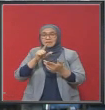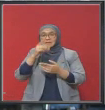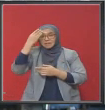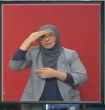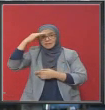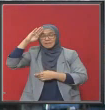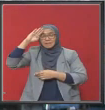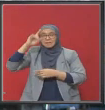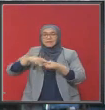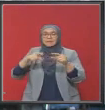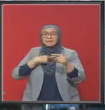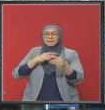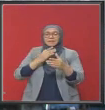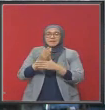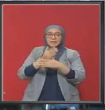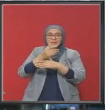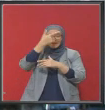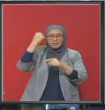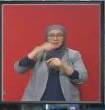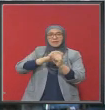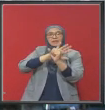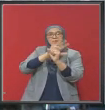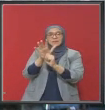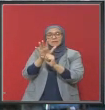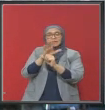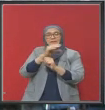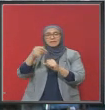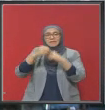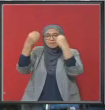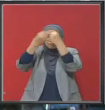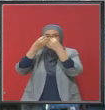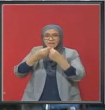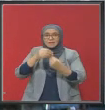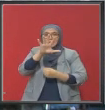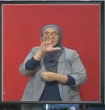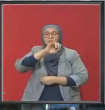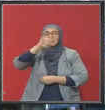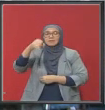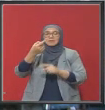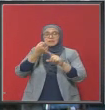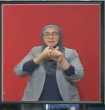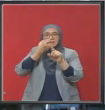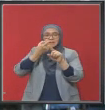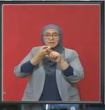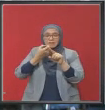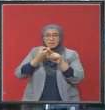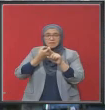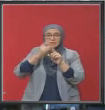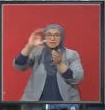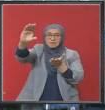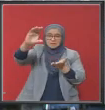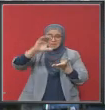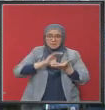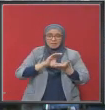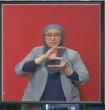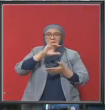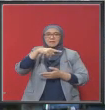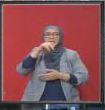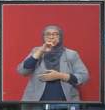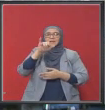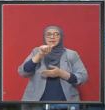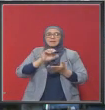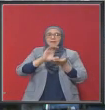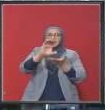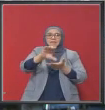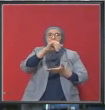Selain itu sejumlah 50juta daripada peruntukan pencana telah disalurkan kepada activity untuk